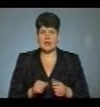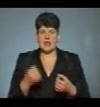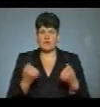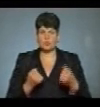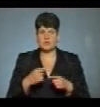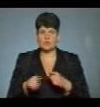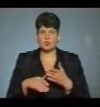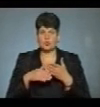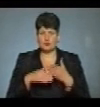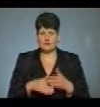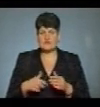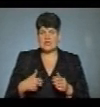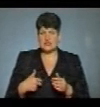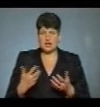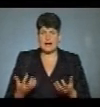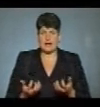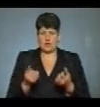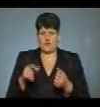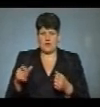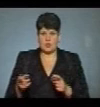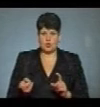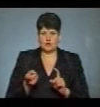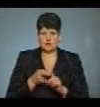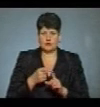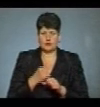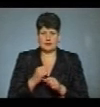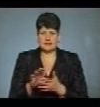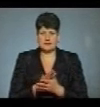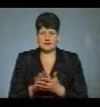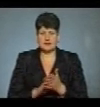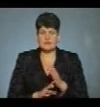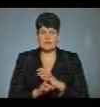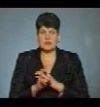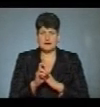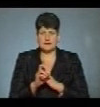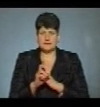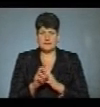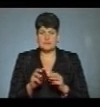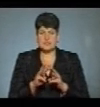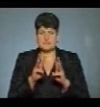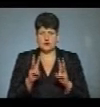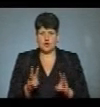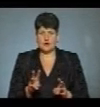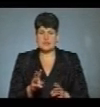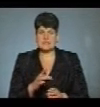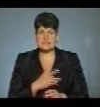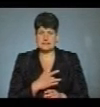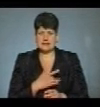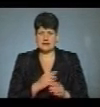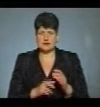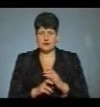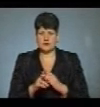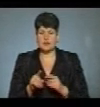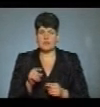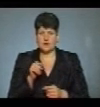допомоги. У Заліщиках рятувальники долучилися до робіт з дезінфекції у храмі Пресвятого Серця Христового, де служив священник,